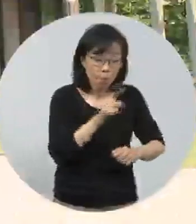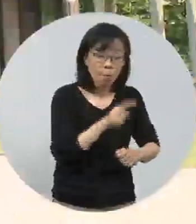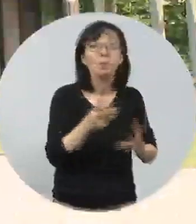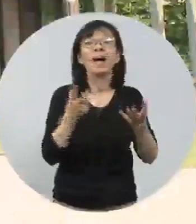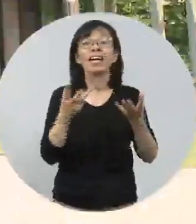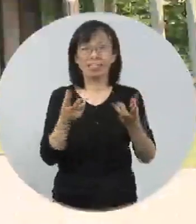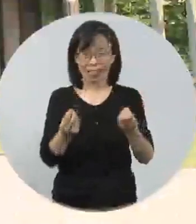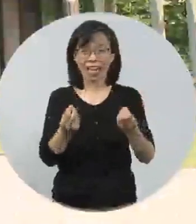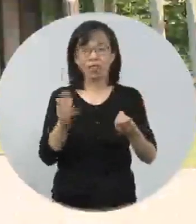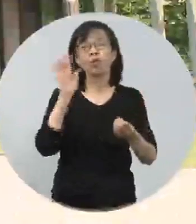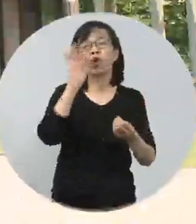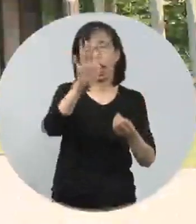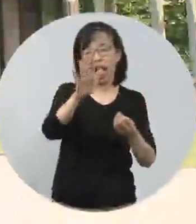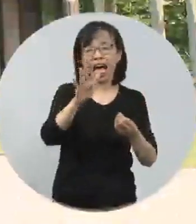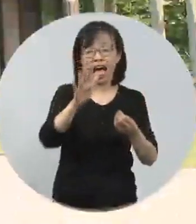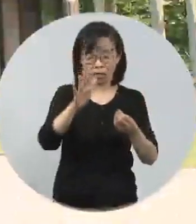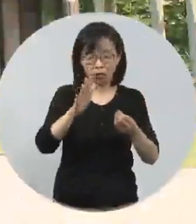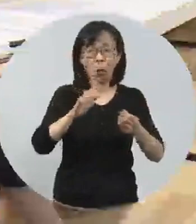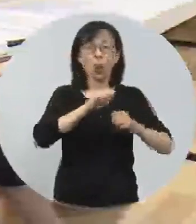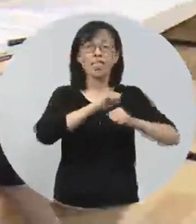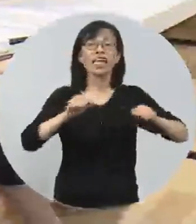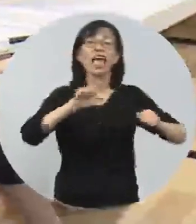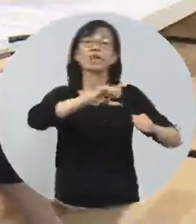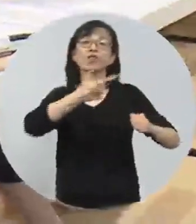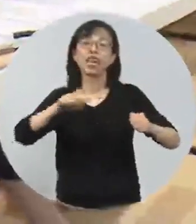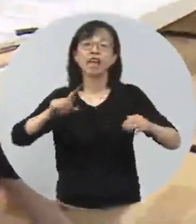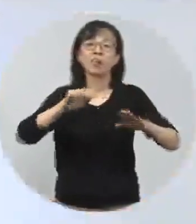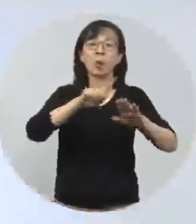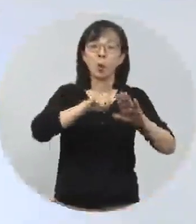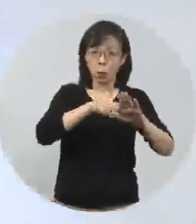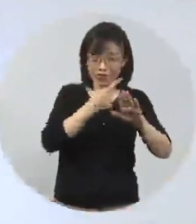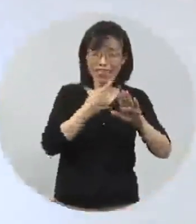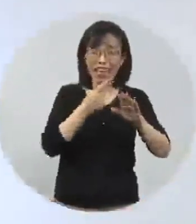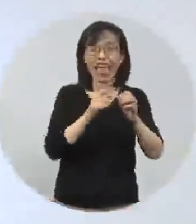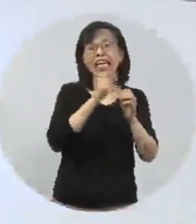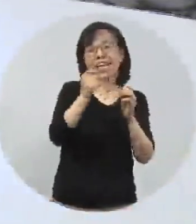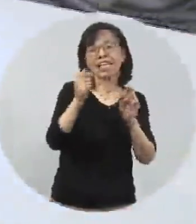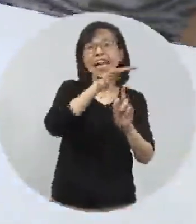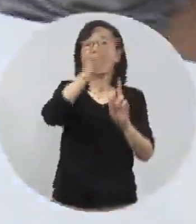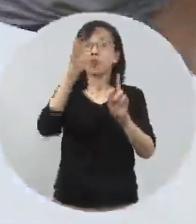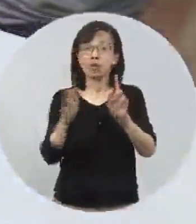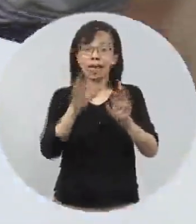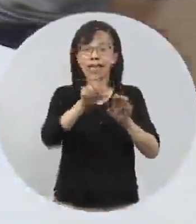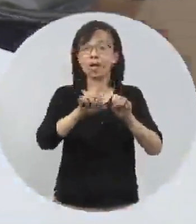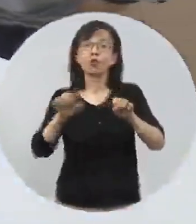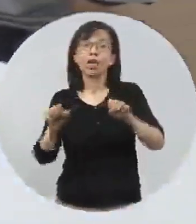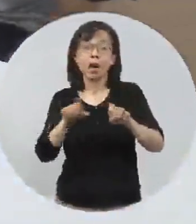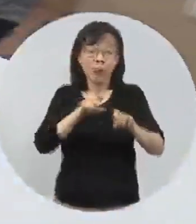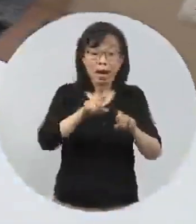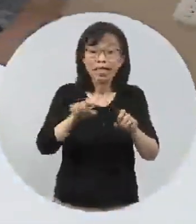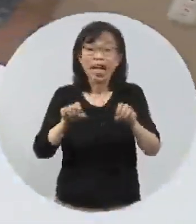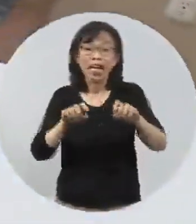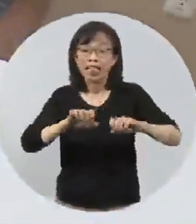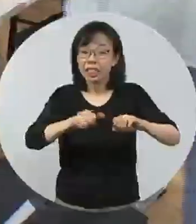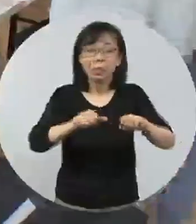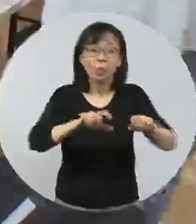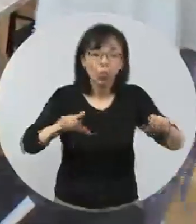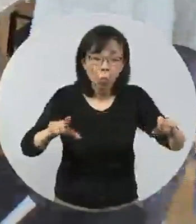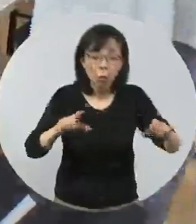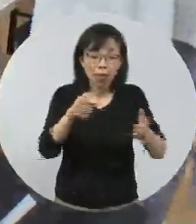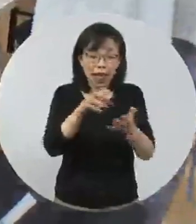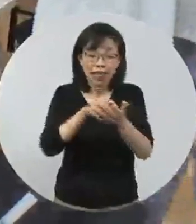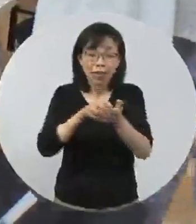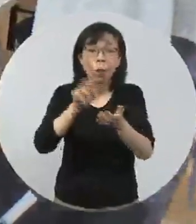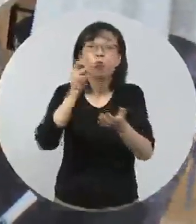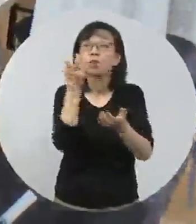その後、生物多様性サテライトセンターで捕まえた生き物を観察し、記録も残す貴重な体験